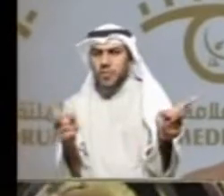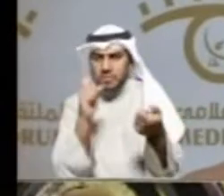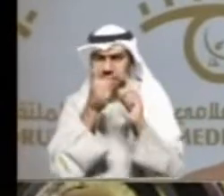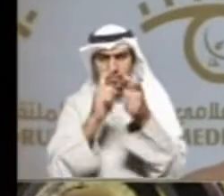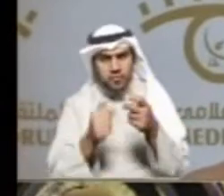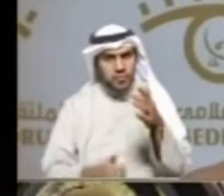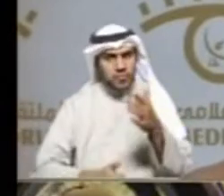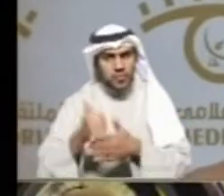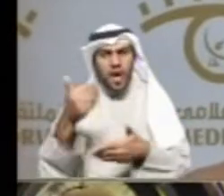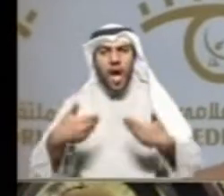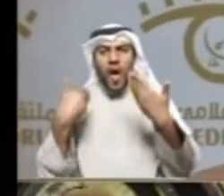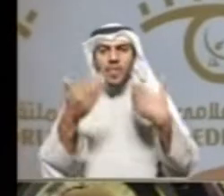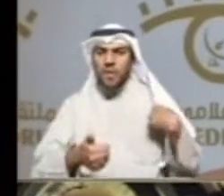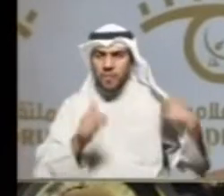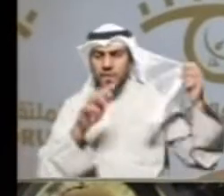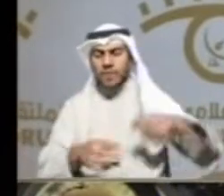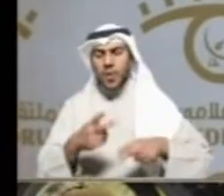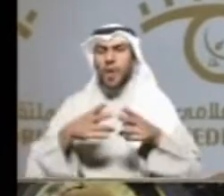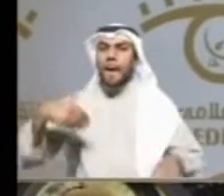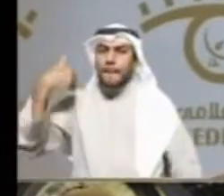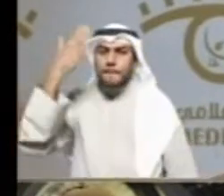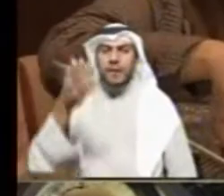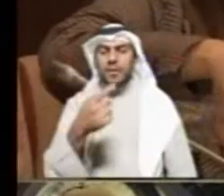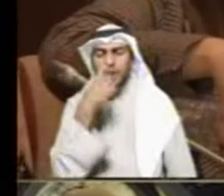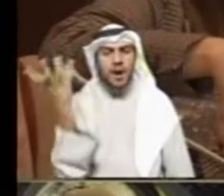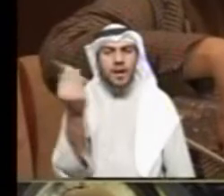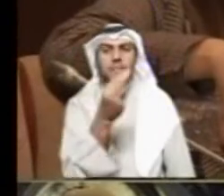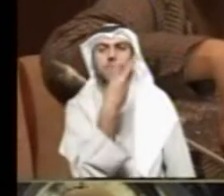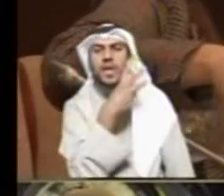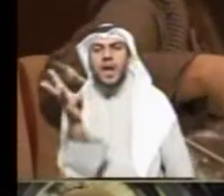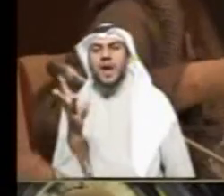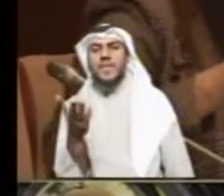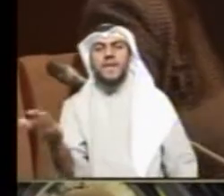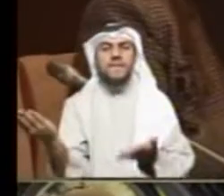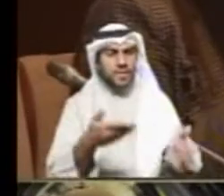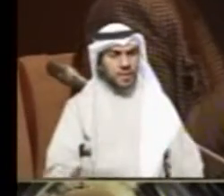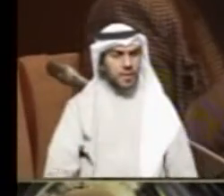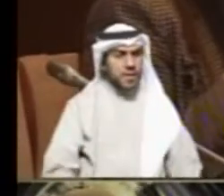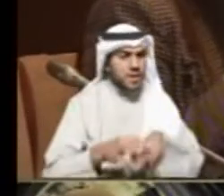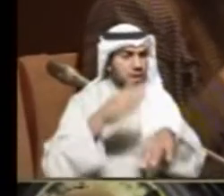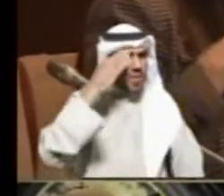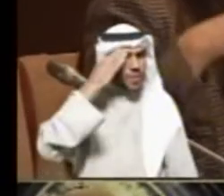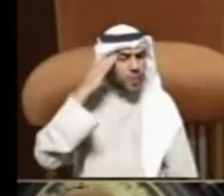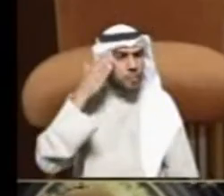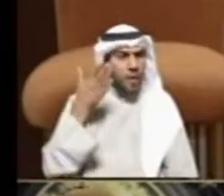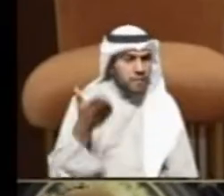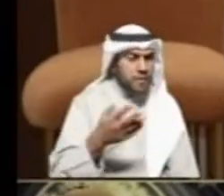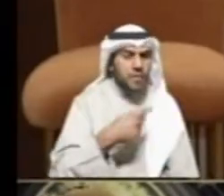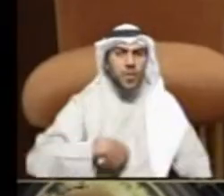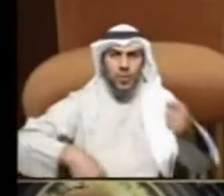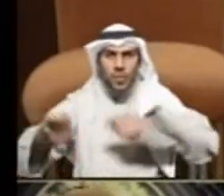عندنا ضيوف من خارج الكويت أكثر من 30 ضيف. خبراء ومتخصصون في مجال الإعلام